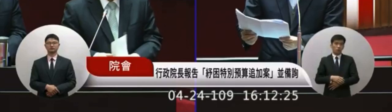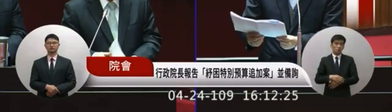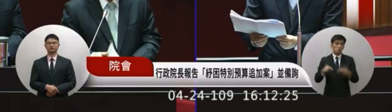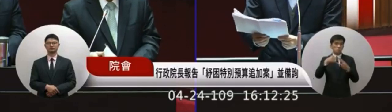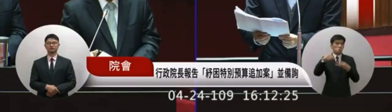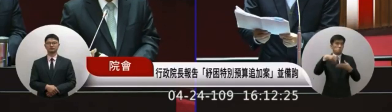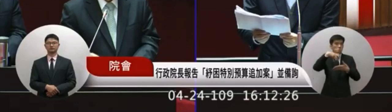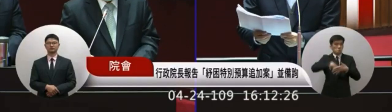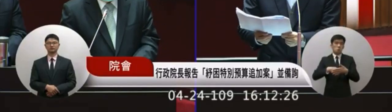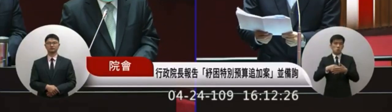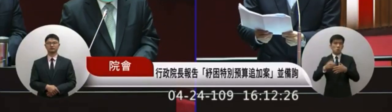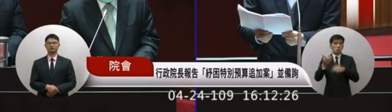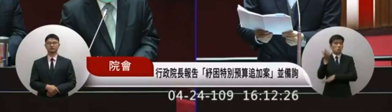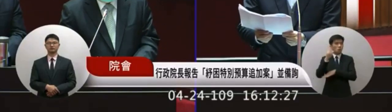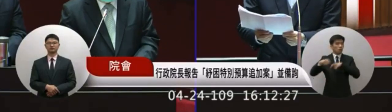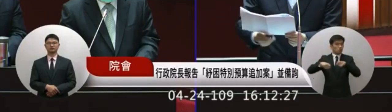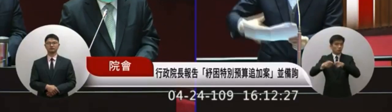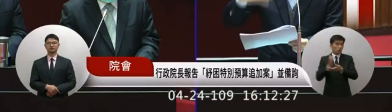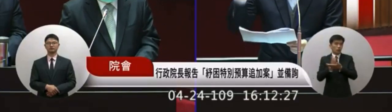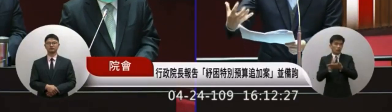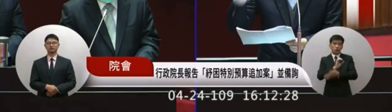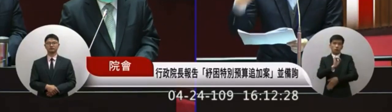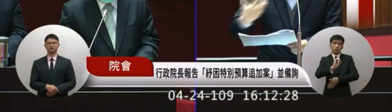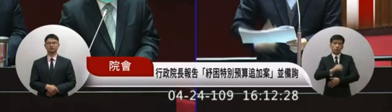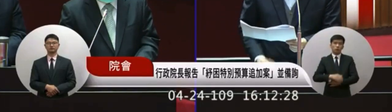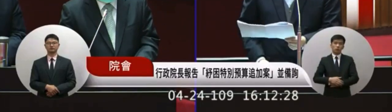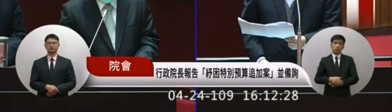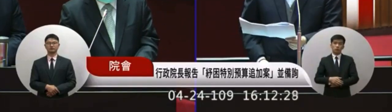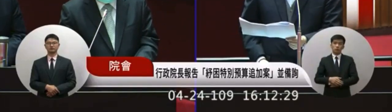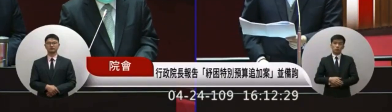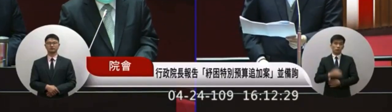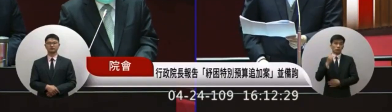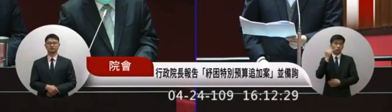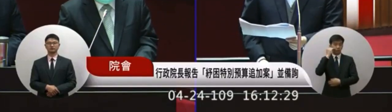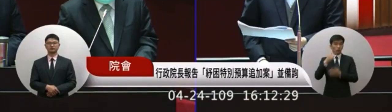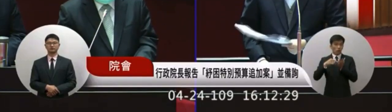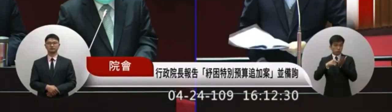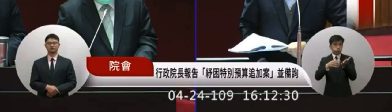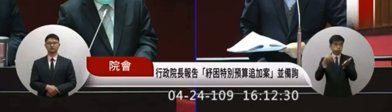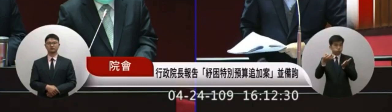做相关的政策评估。因为你既然要编